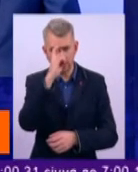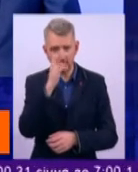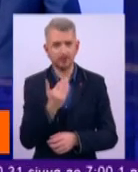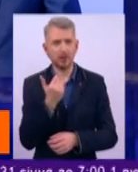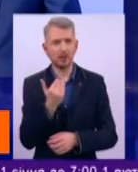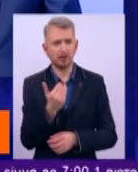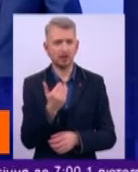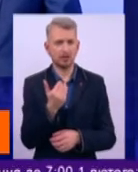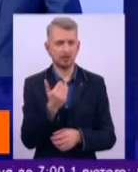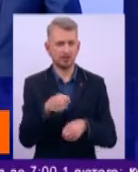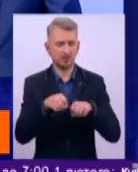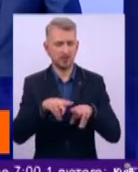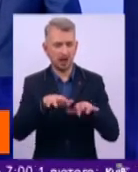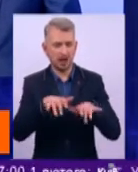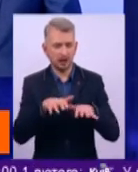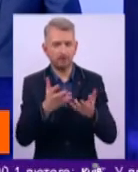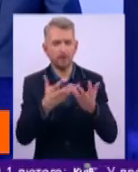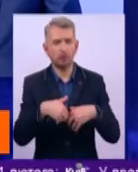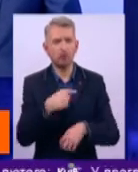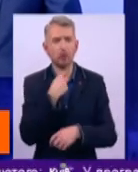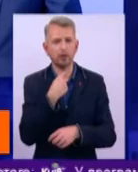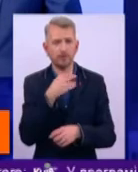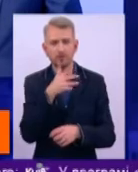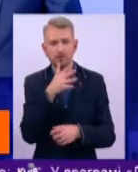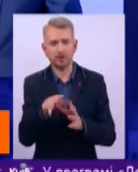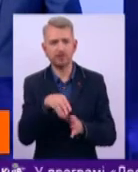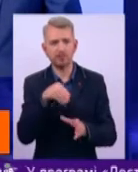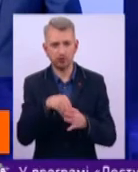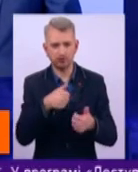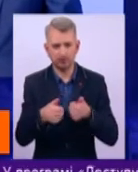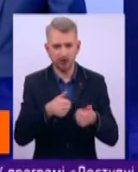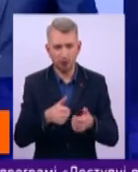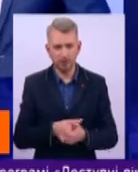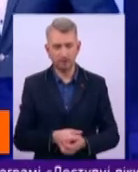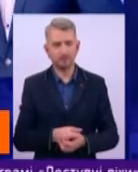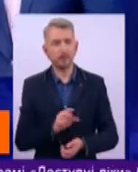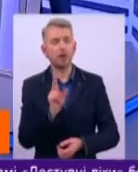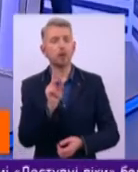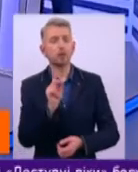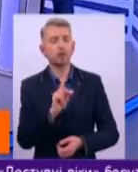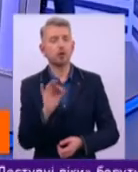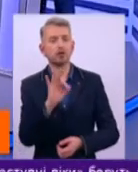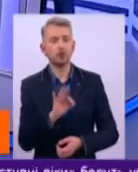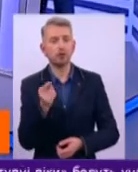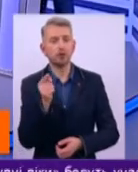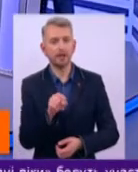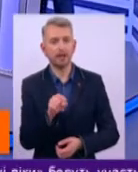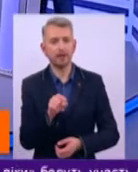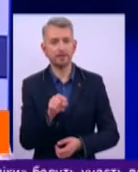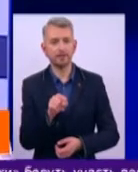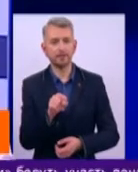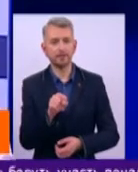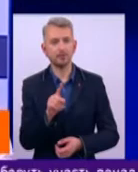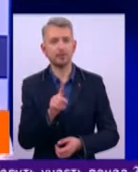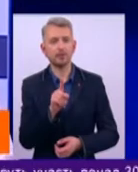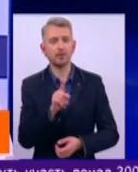там IT-спеціалістів у підрахунок голосів під час виборчих перегонів. Другий момент щодо тієї ремарки,